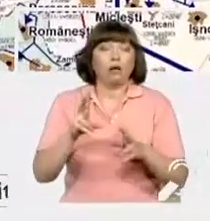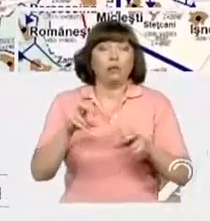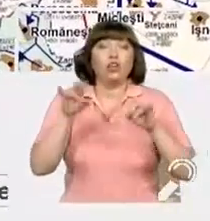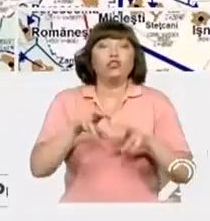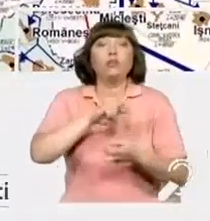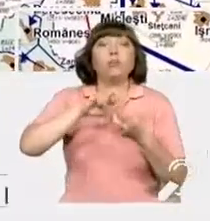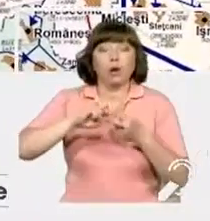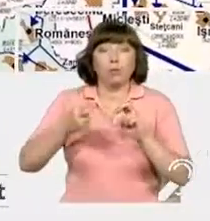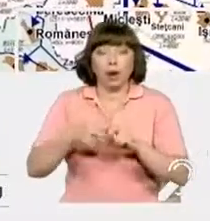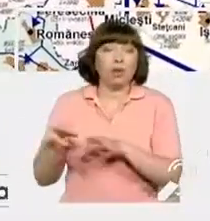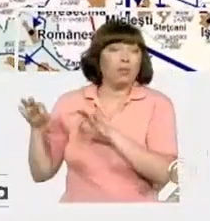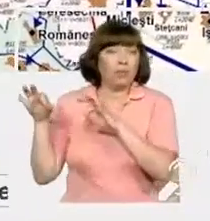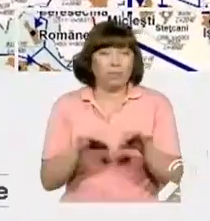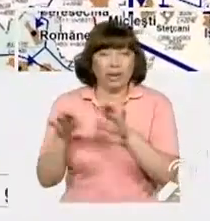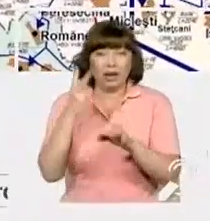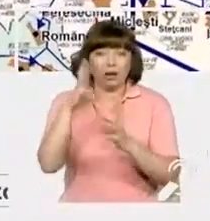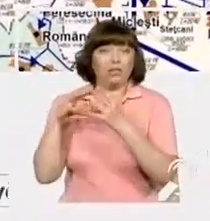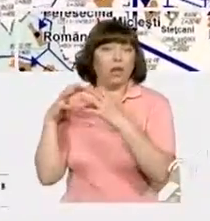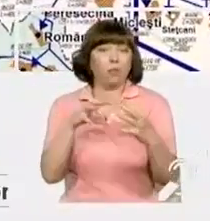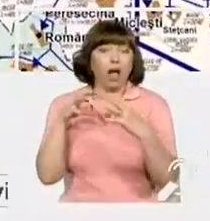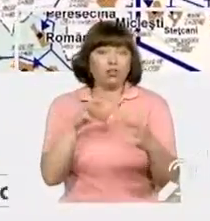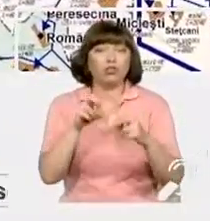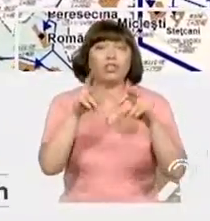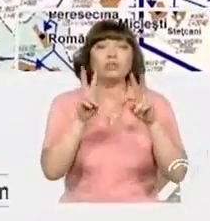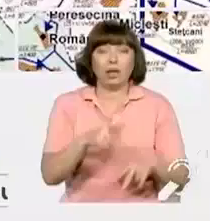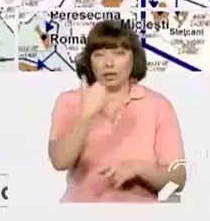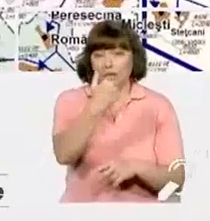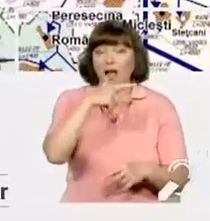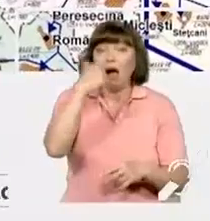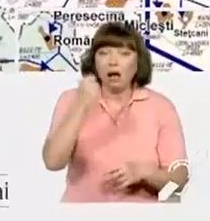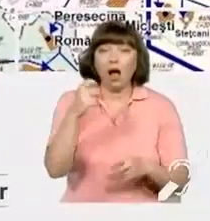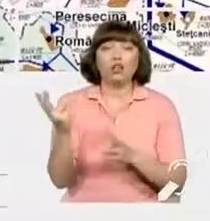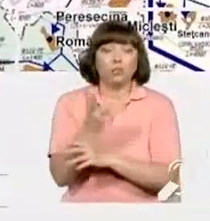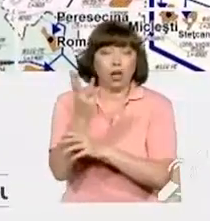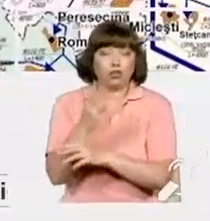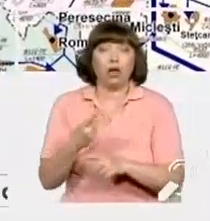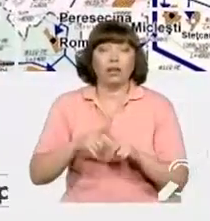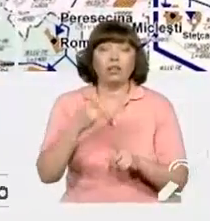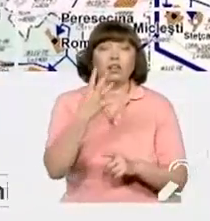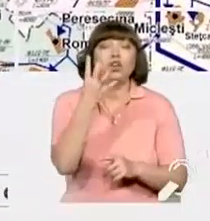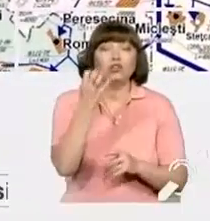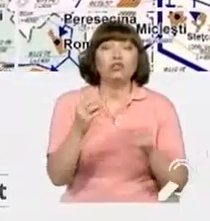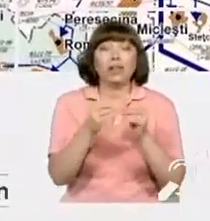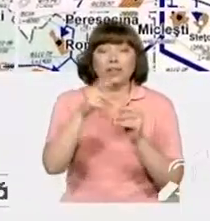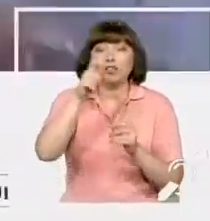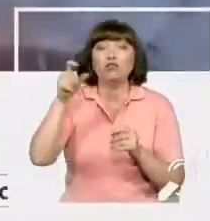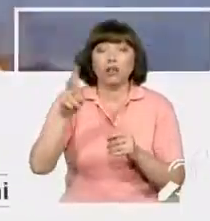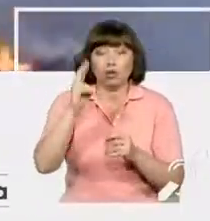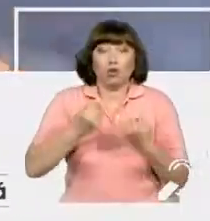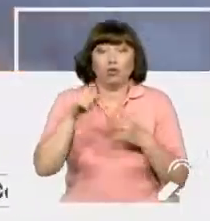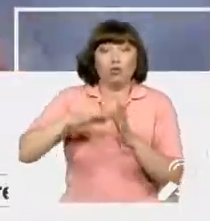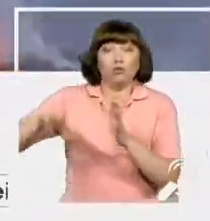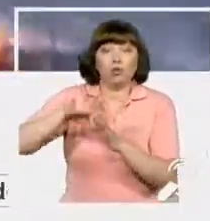intervenit două echipaje de pompieri și specialiști de la Ungheni Gaz. Cei 410 consumatori din Țivirica și Melișeni au